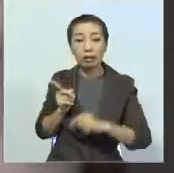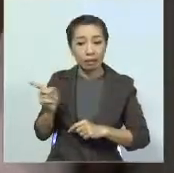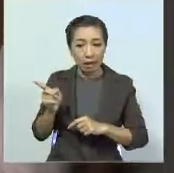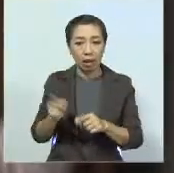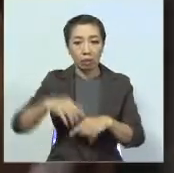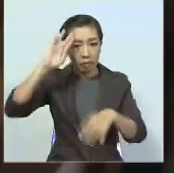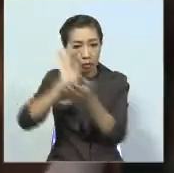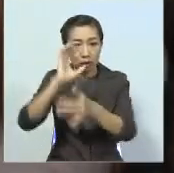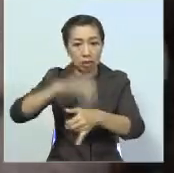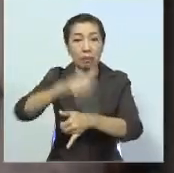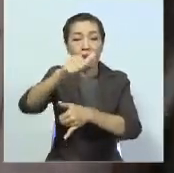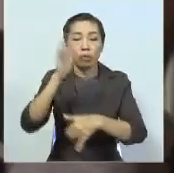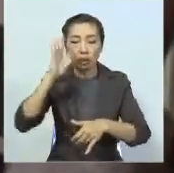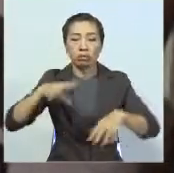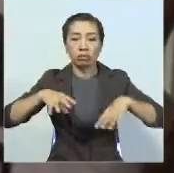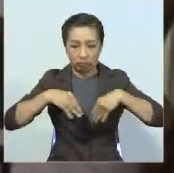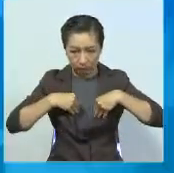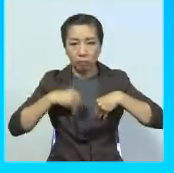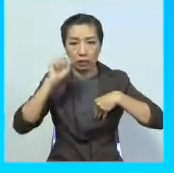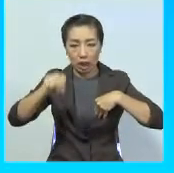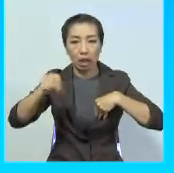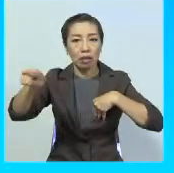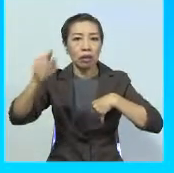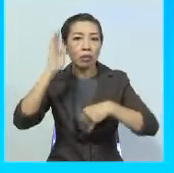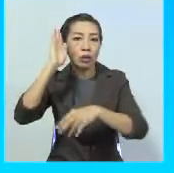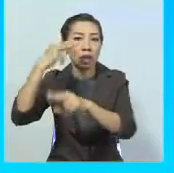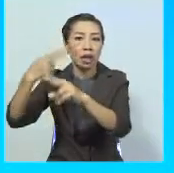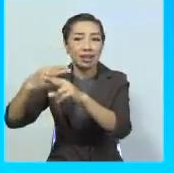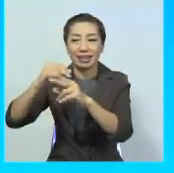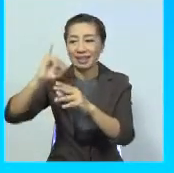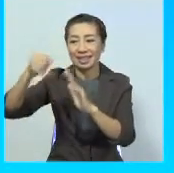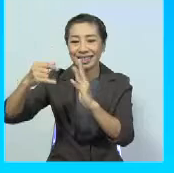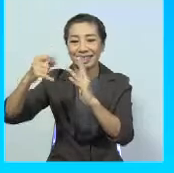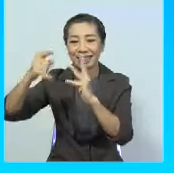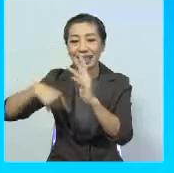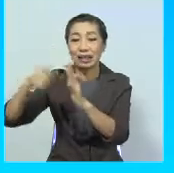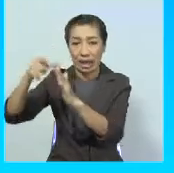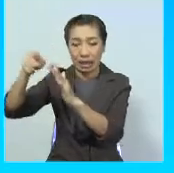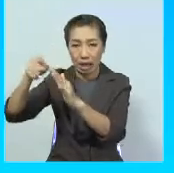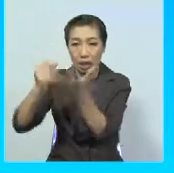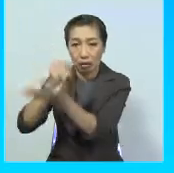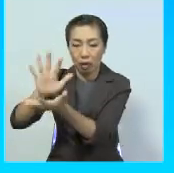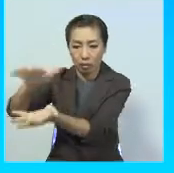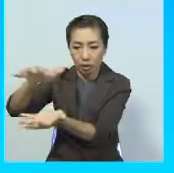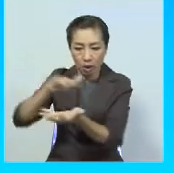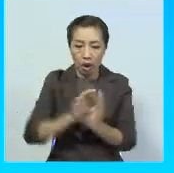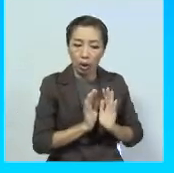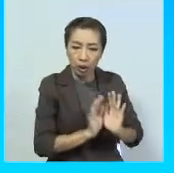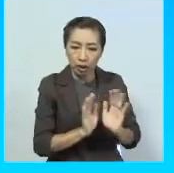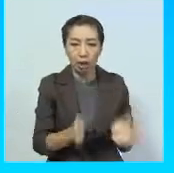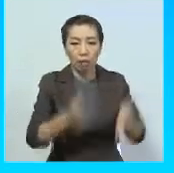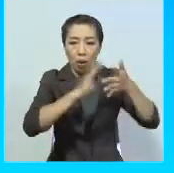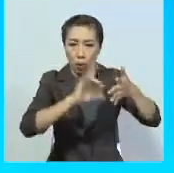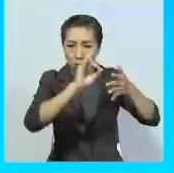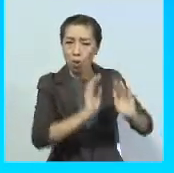ที่สามารถจับกุมได้แล้วรับสารภาพว่ารับยามาจากนายจ๊ะจากนั้นนำมาพักเอาไว้ที่ห้องเช่านานมาประ